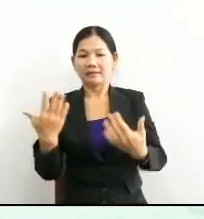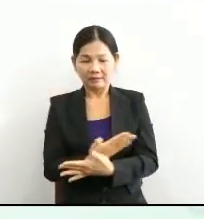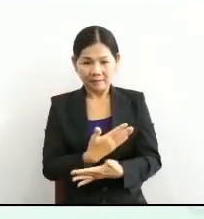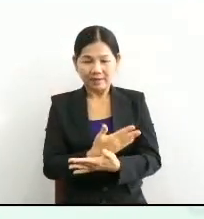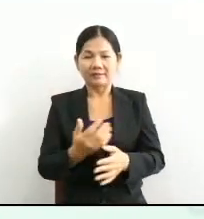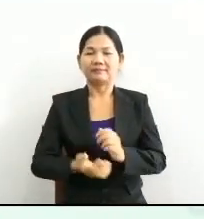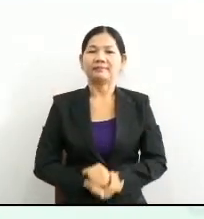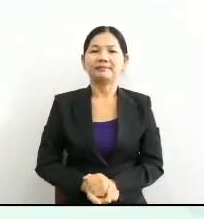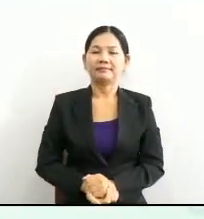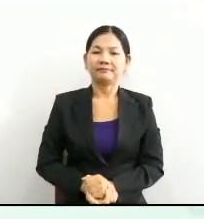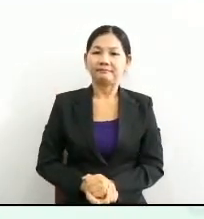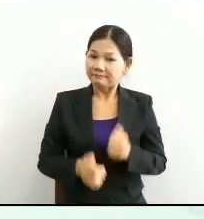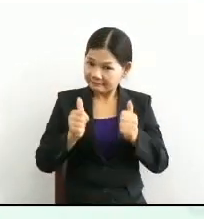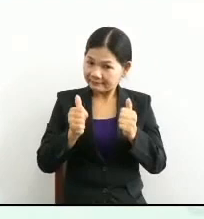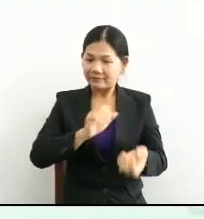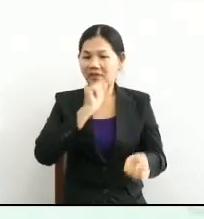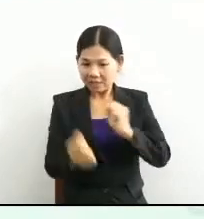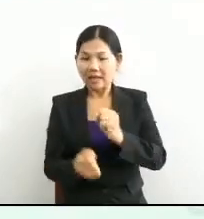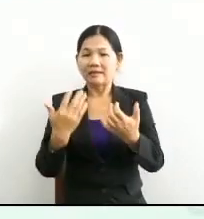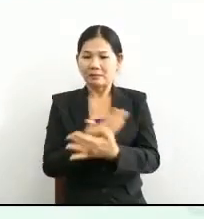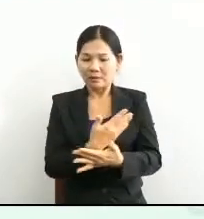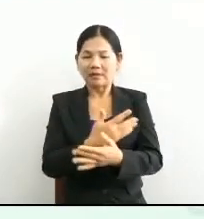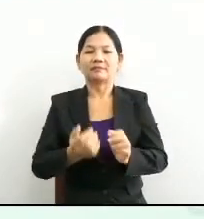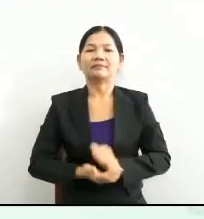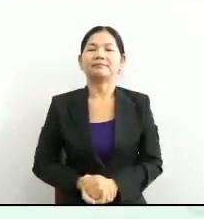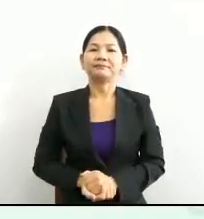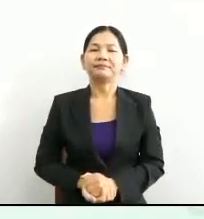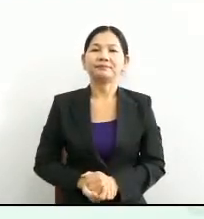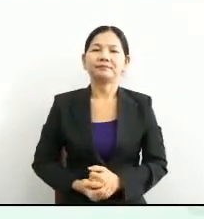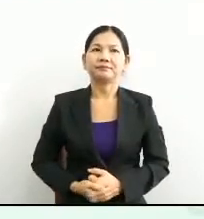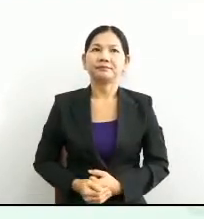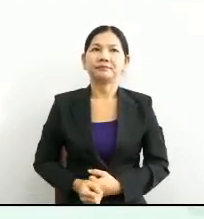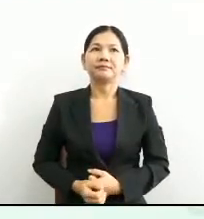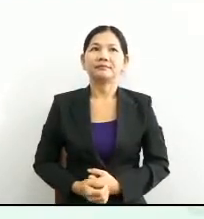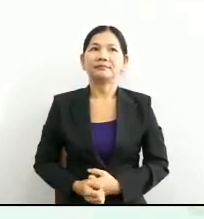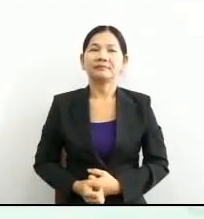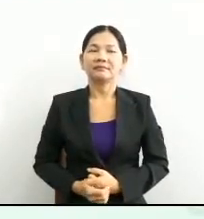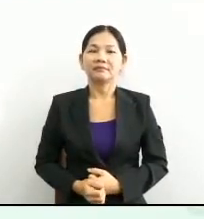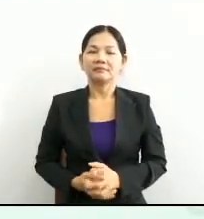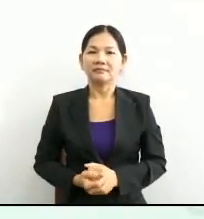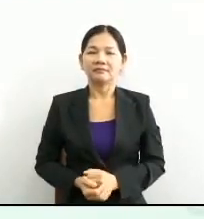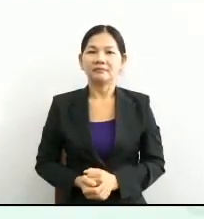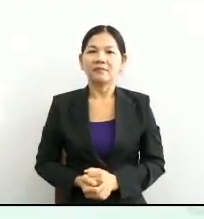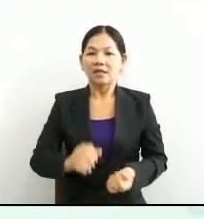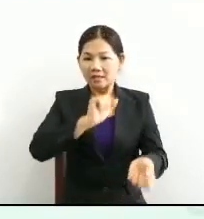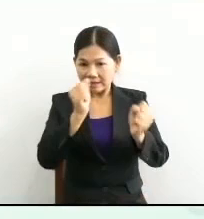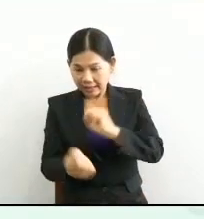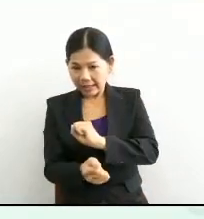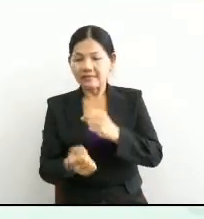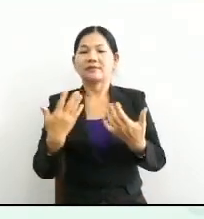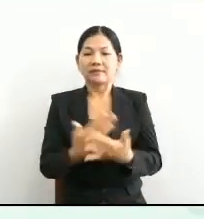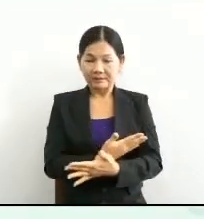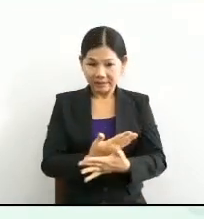mỗi để con nó xa mình chẳng ấy chẳng con cũng từ lúc mình bạch lúc từ lửa sợ con này khó hề con tại cái sợ xe